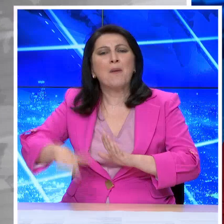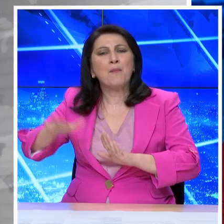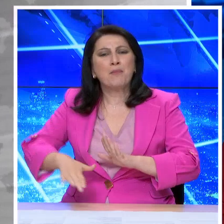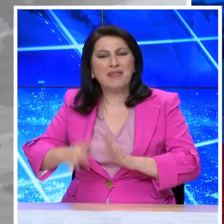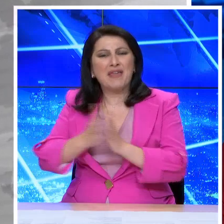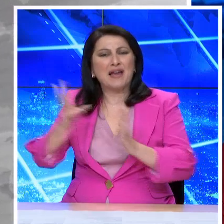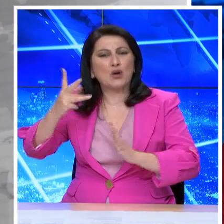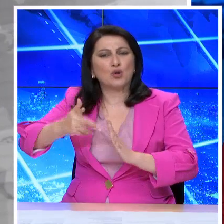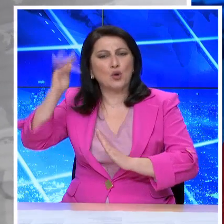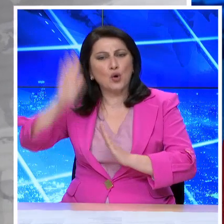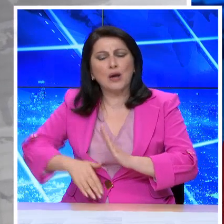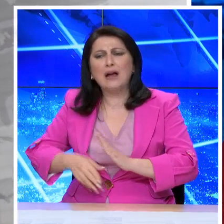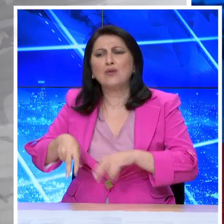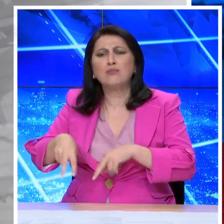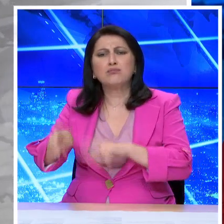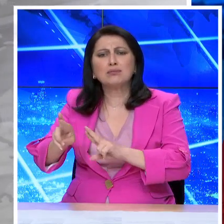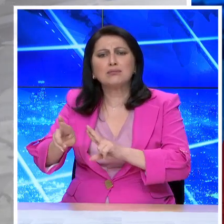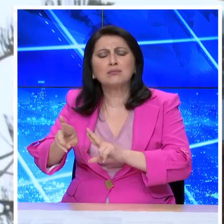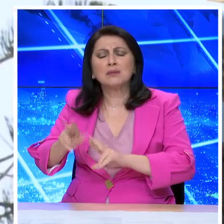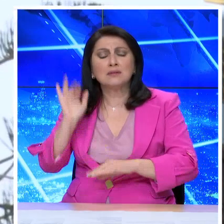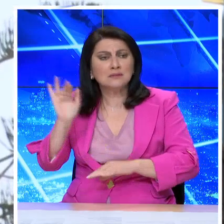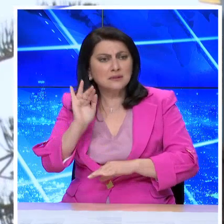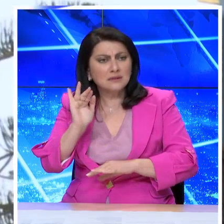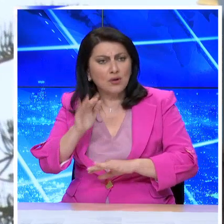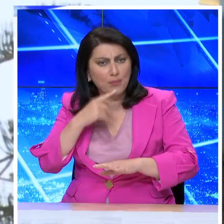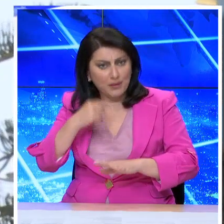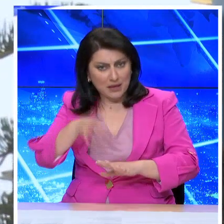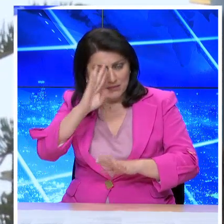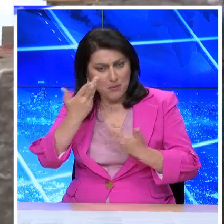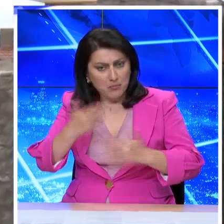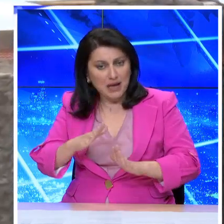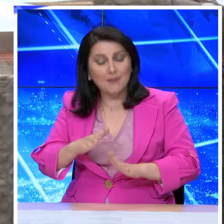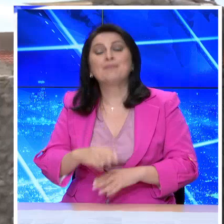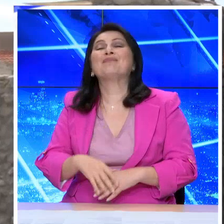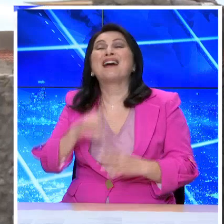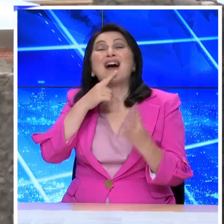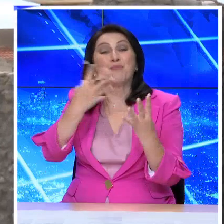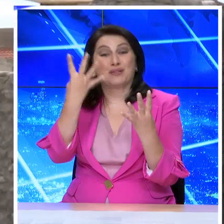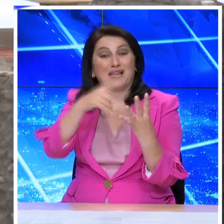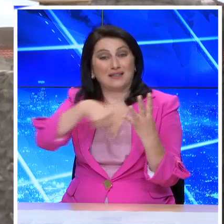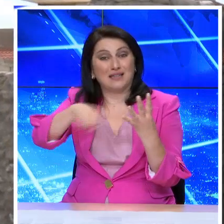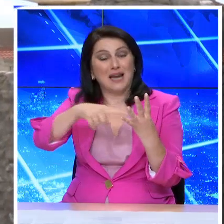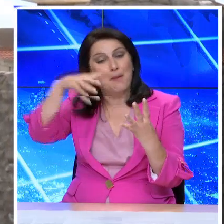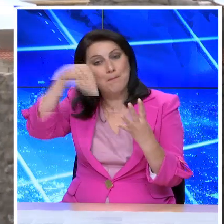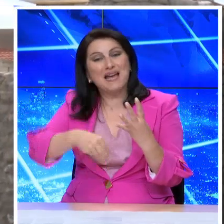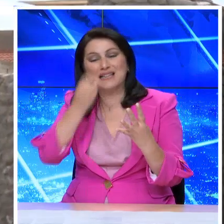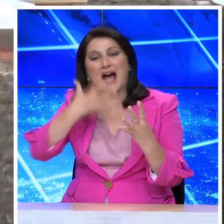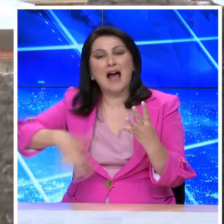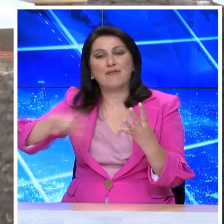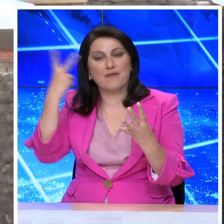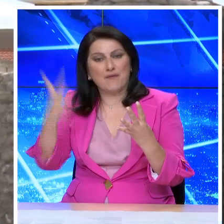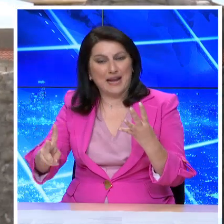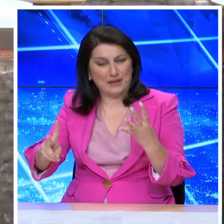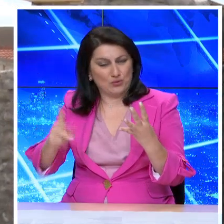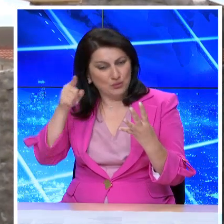Παναγιώτη, τραυματίστηκαν οι νεαροί. Τι ακριβώς συνέβη? Καλό μεσημέρι, Κατερίνα. Να σου πω ότι δύο από τα παιδιά τα οποία ήταν μέσα στην αυλή του 70χρονου, ναι, έχουν